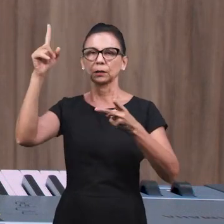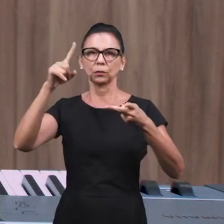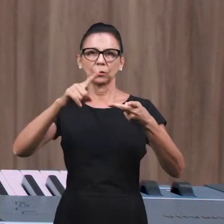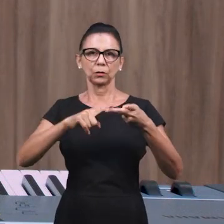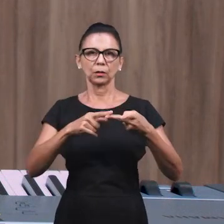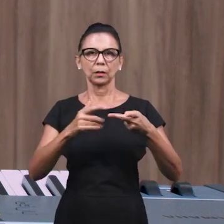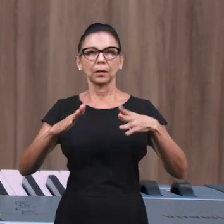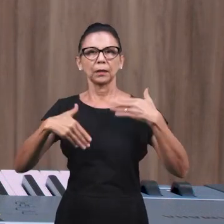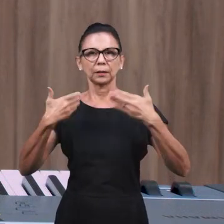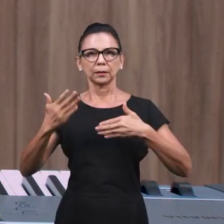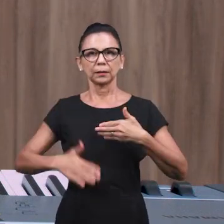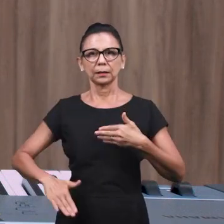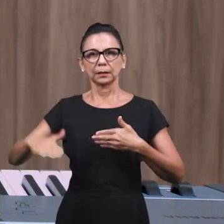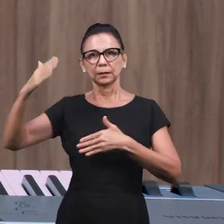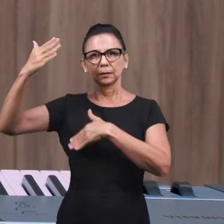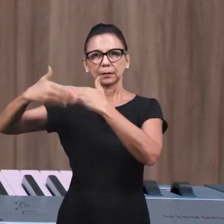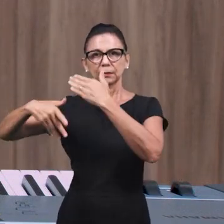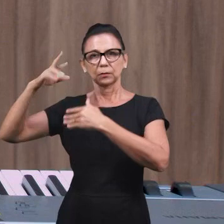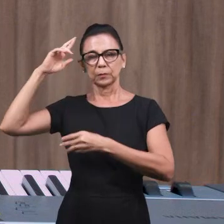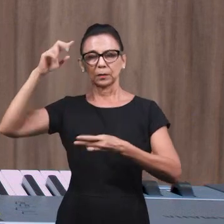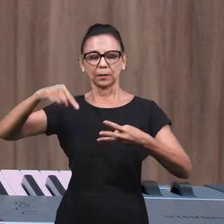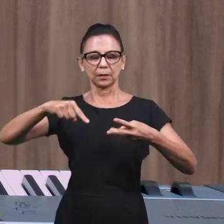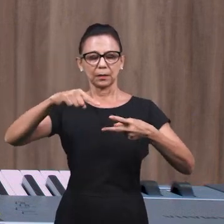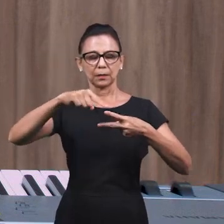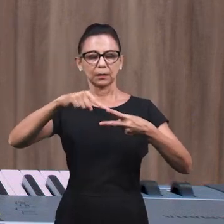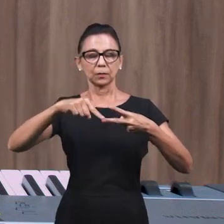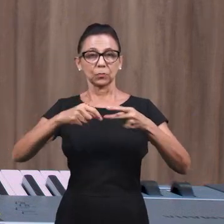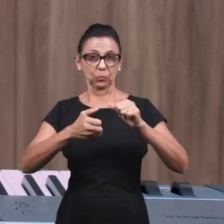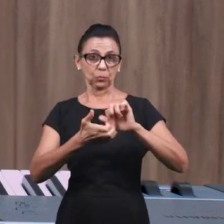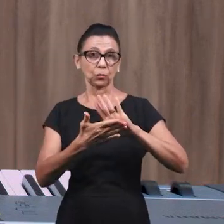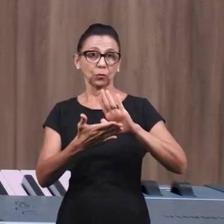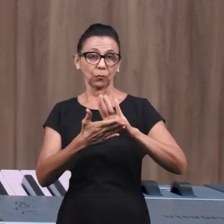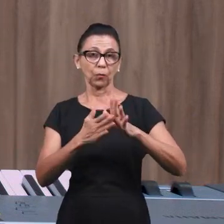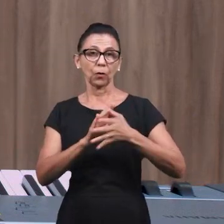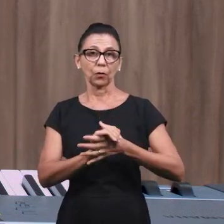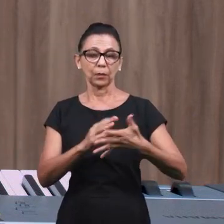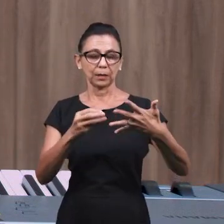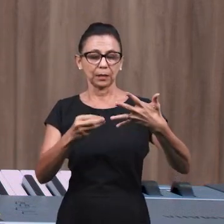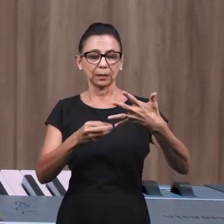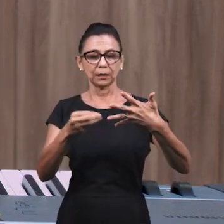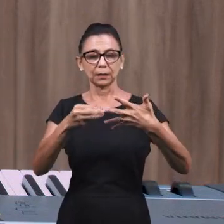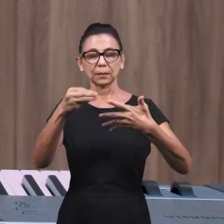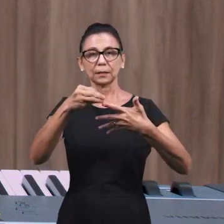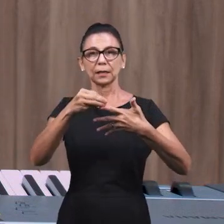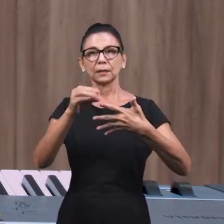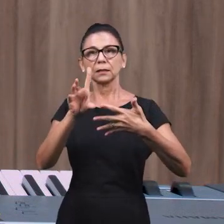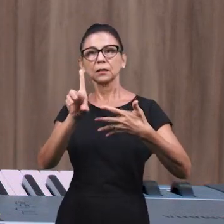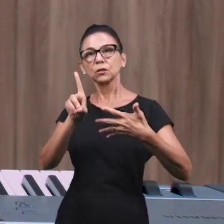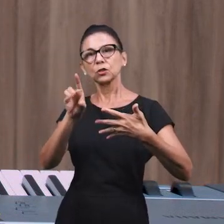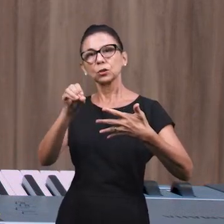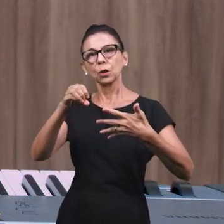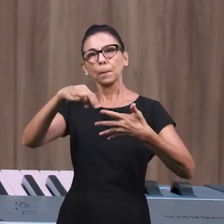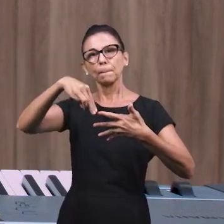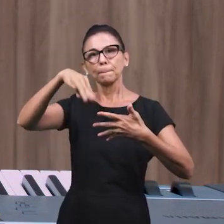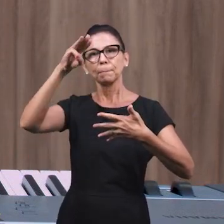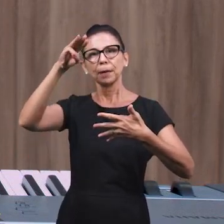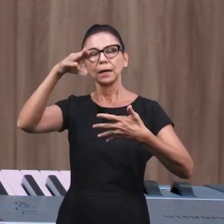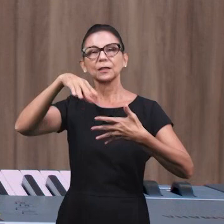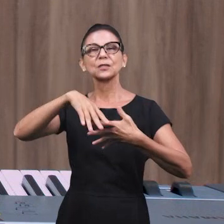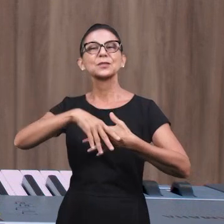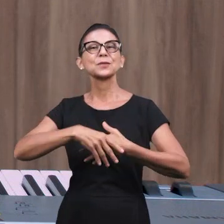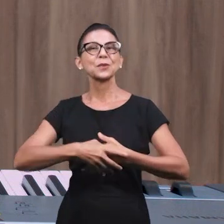joie est grandir avec mon Seigneur. Ces deux louanges, ils se trouvent dans la gamme de Do majeur, c'est la